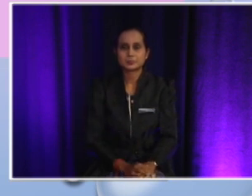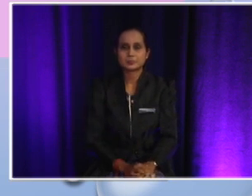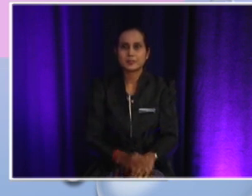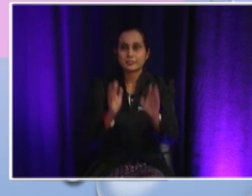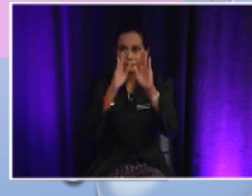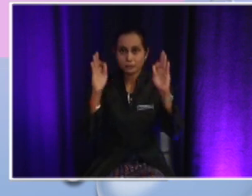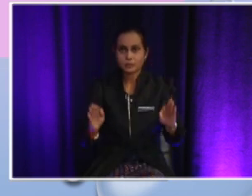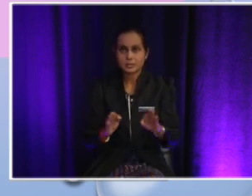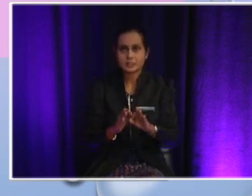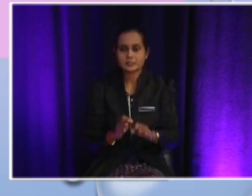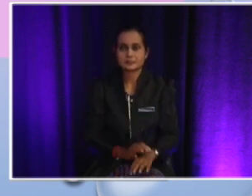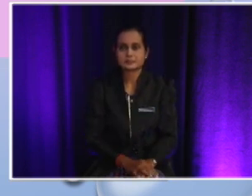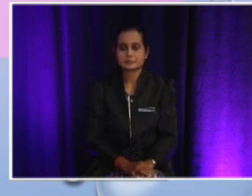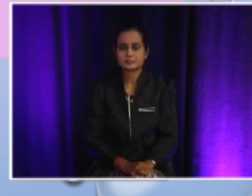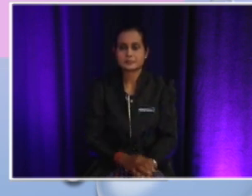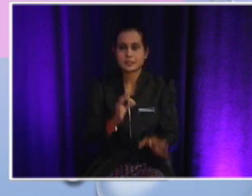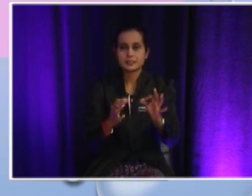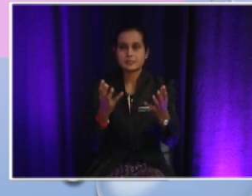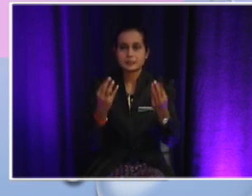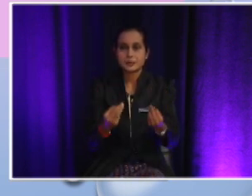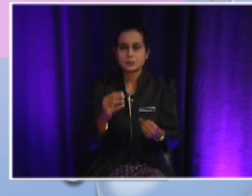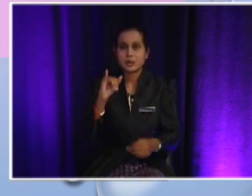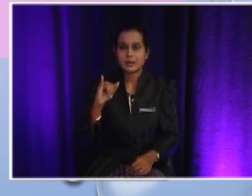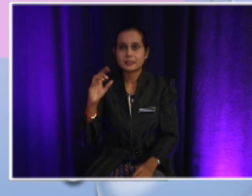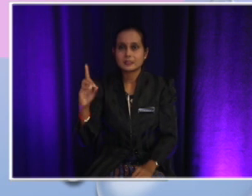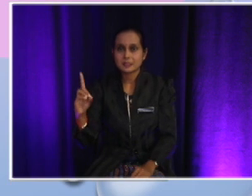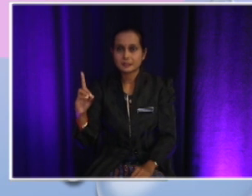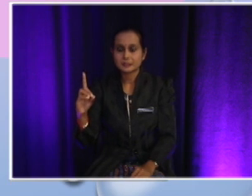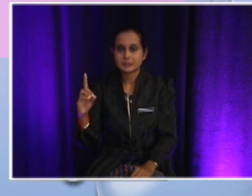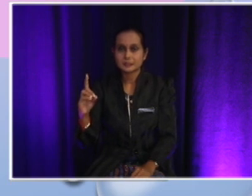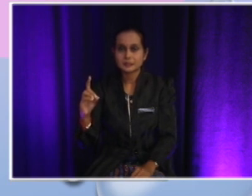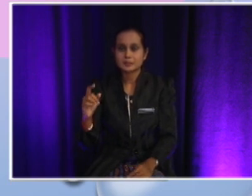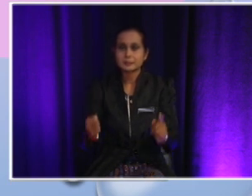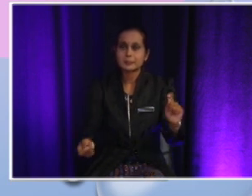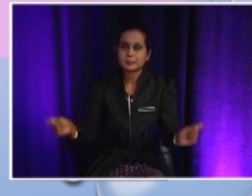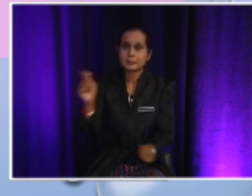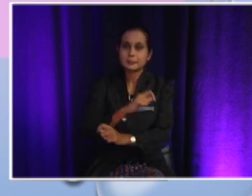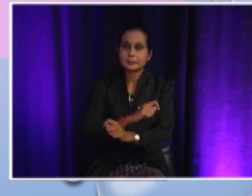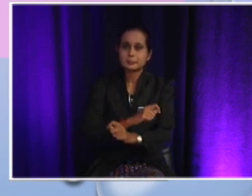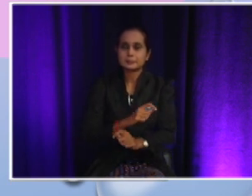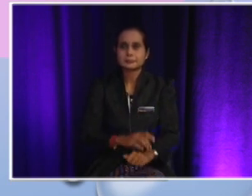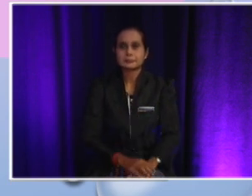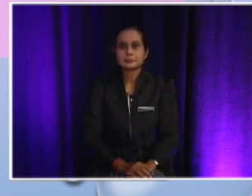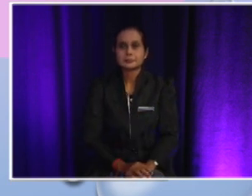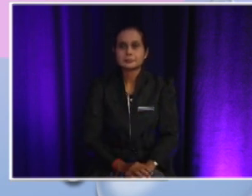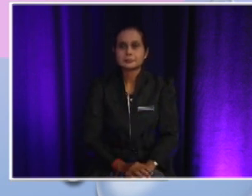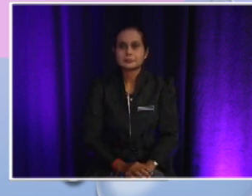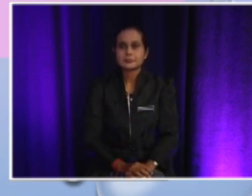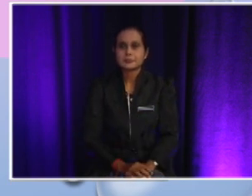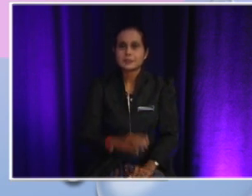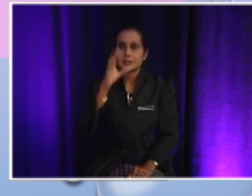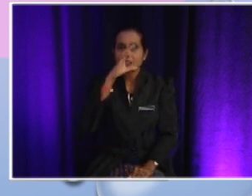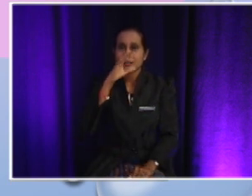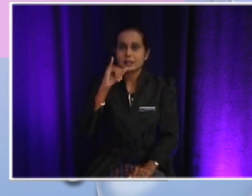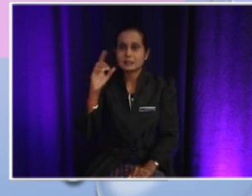So, formula dia, kalau kita nak I1, kita terbalikkan pula. Di sini, kita nak cari